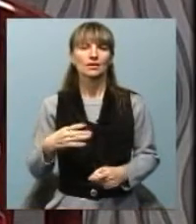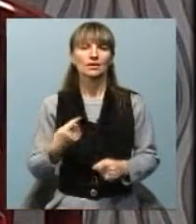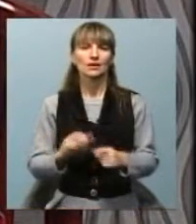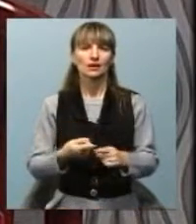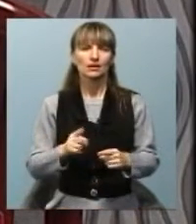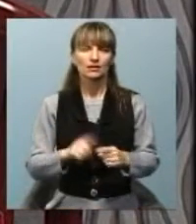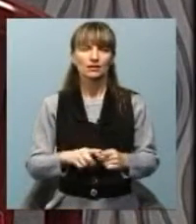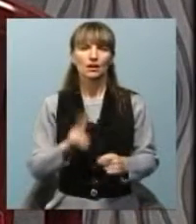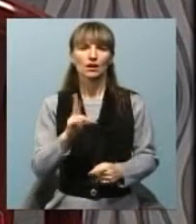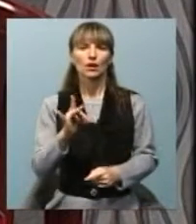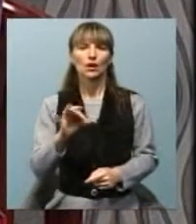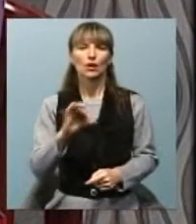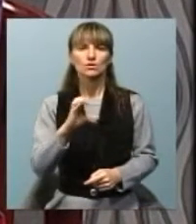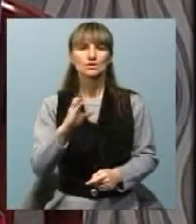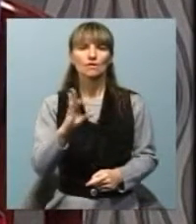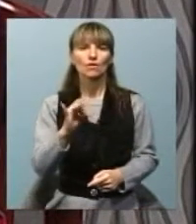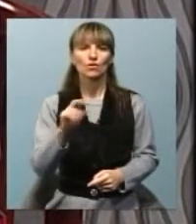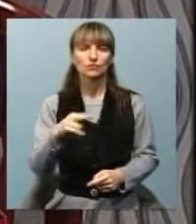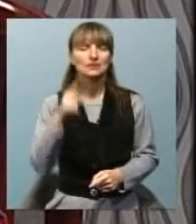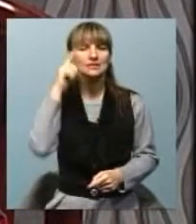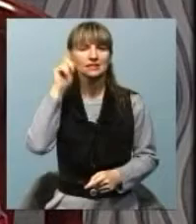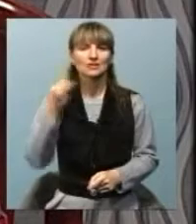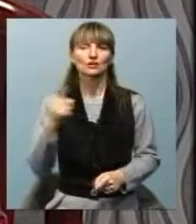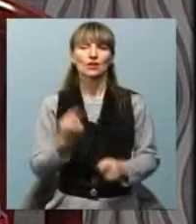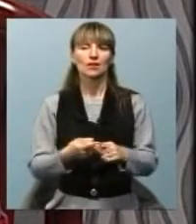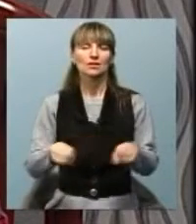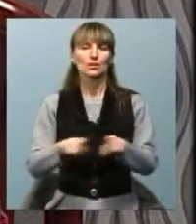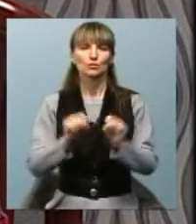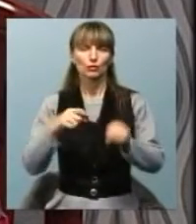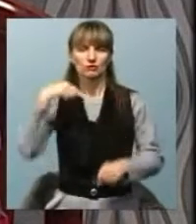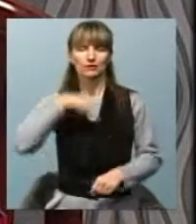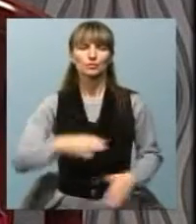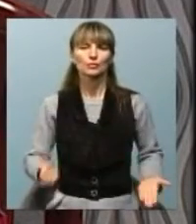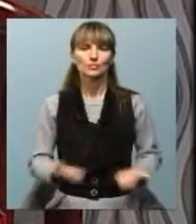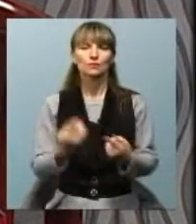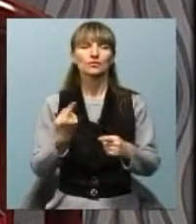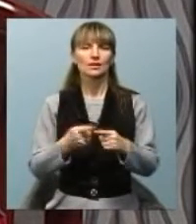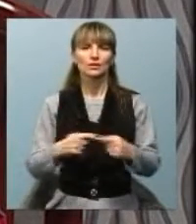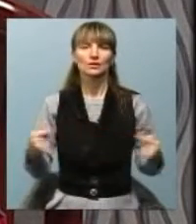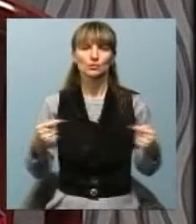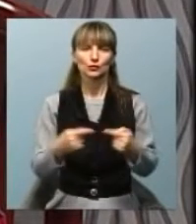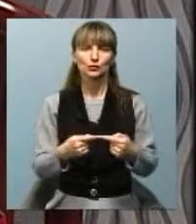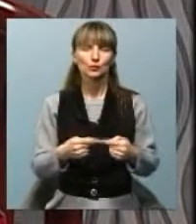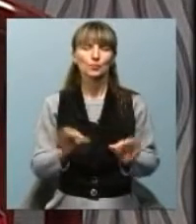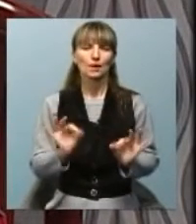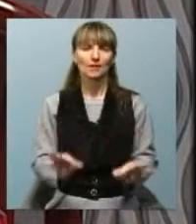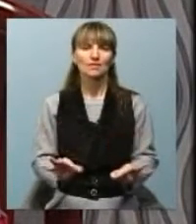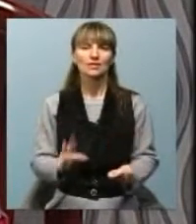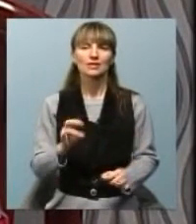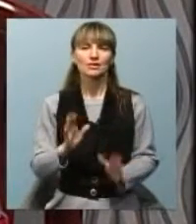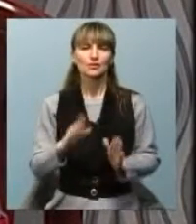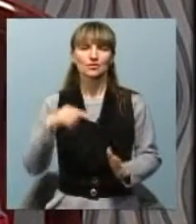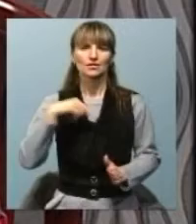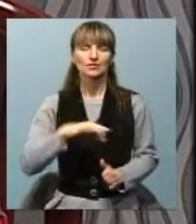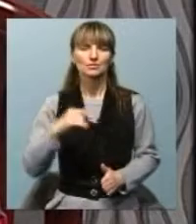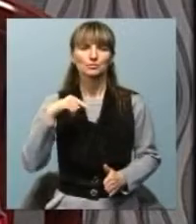точно, друзі, це кросворд. А чи знали ви, що кросворд також може підіймати настрій? Це абсолютно правда. Правда, і не тільки